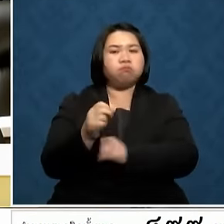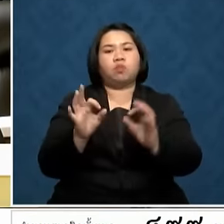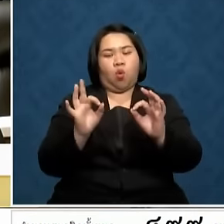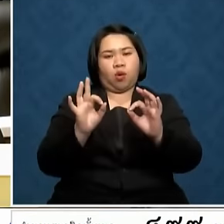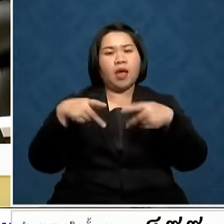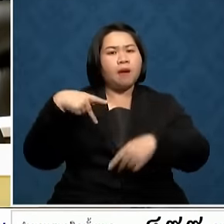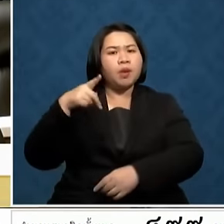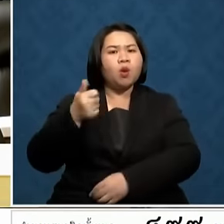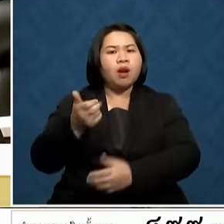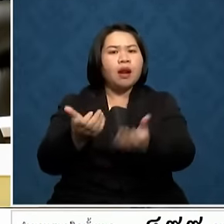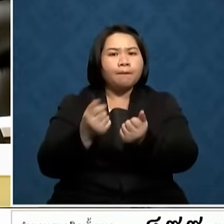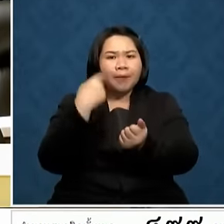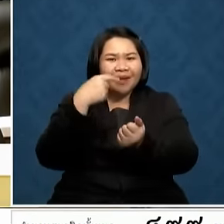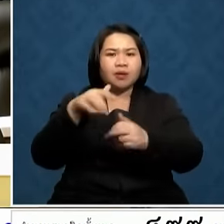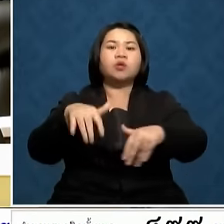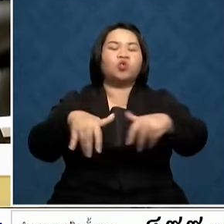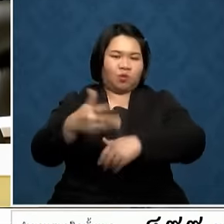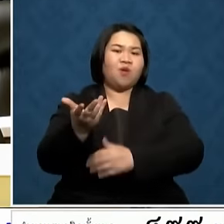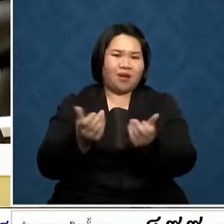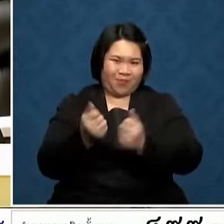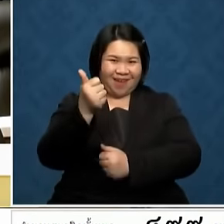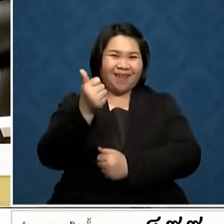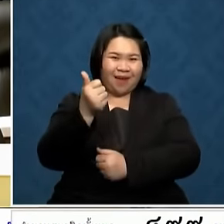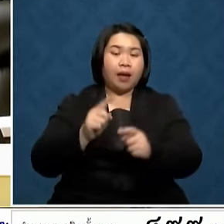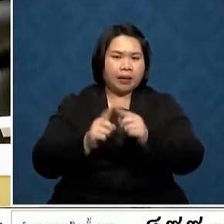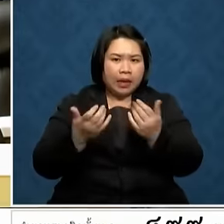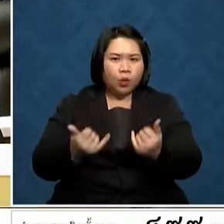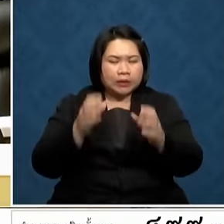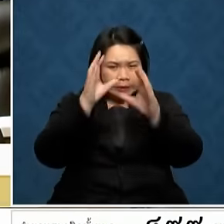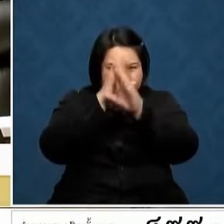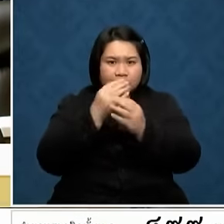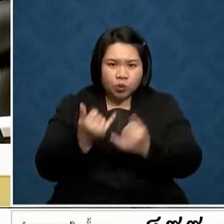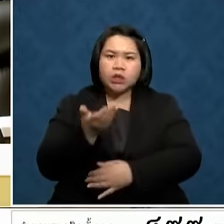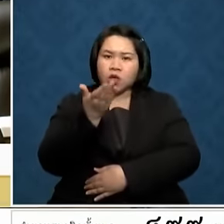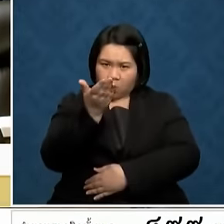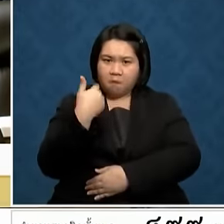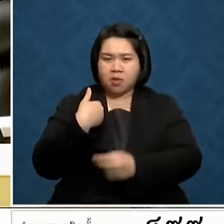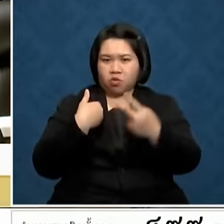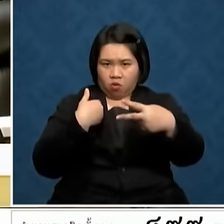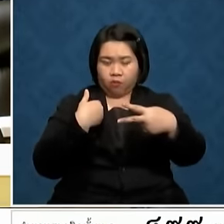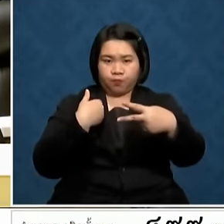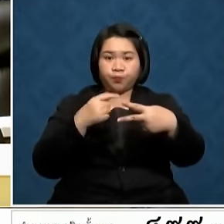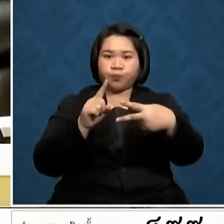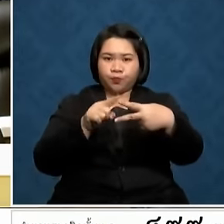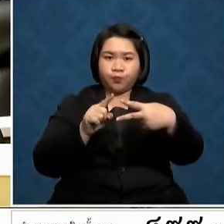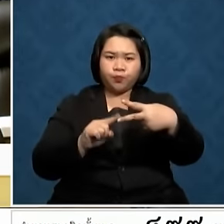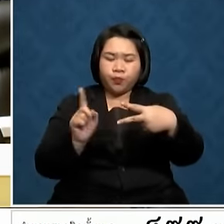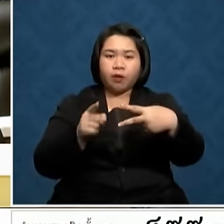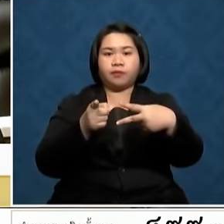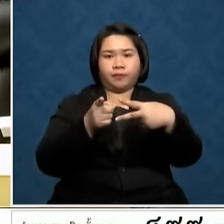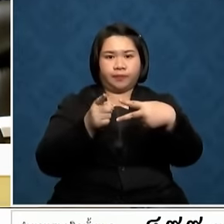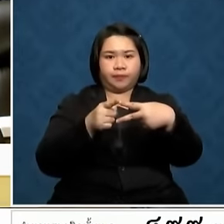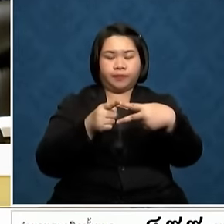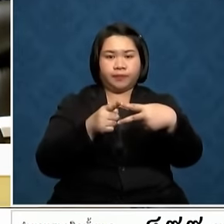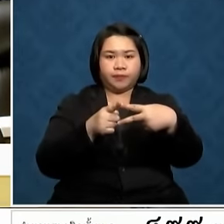คนทได้ประโยชจเรื่องนี้กคพี่น้ปชาชนแตใขามคนนี้ผมขอจากท่านเพแ่สองอย่างครับอย่างทหนงคร ท่มาท